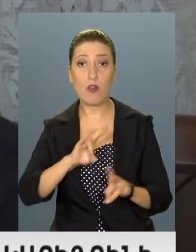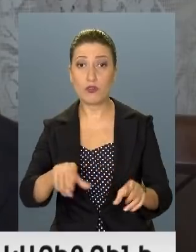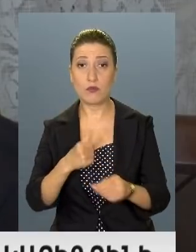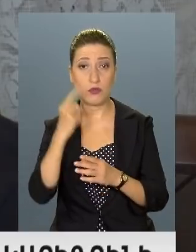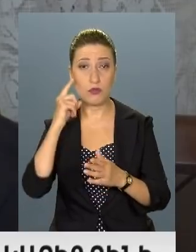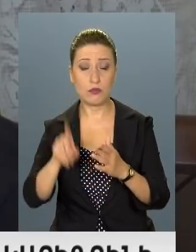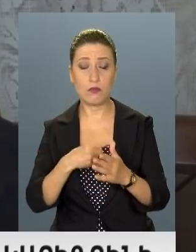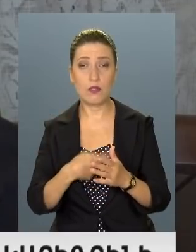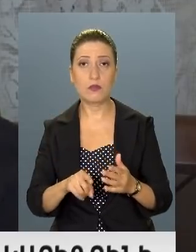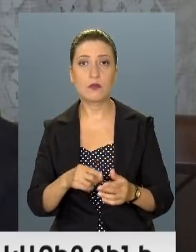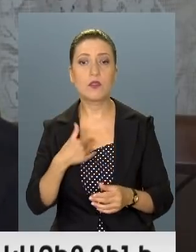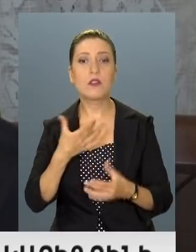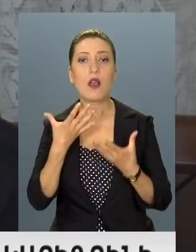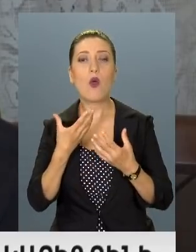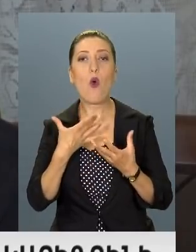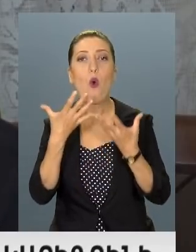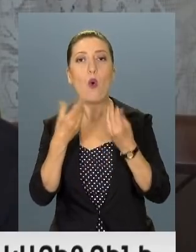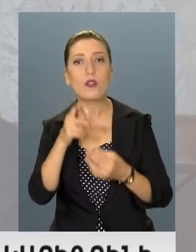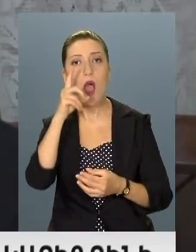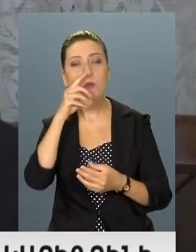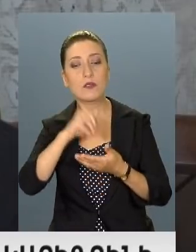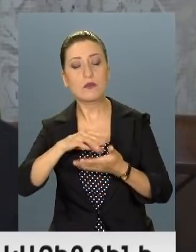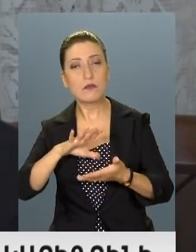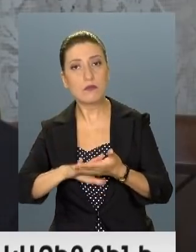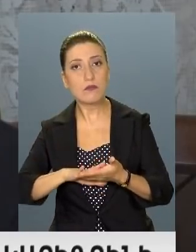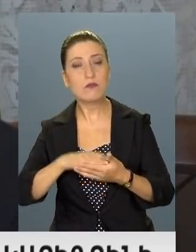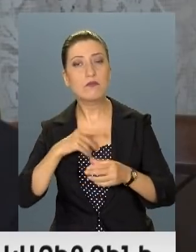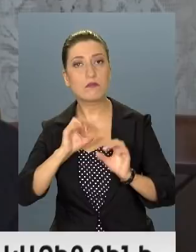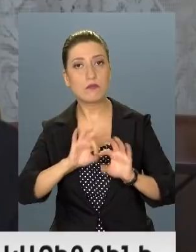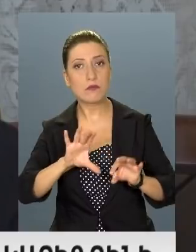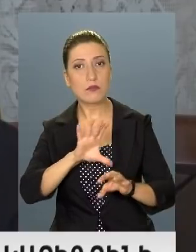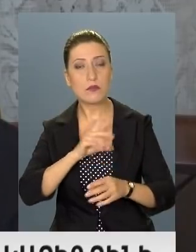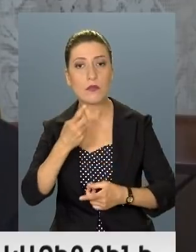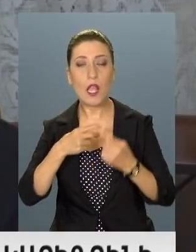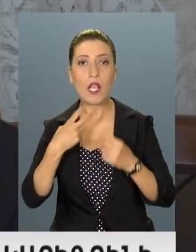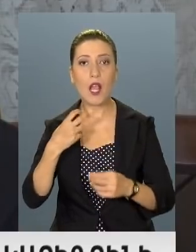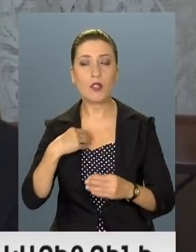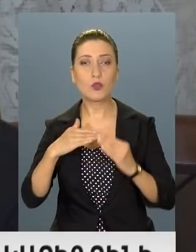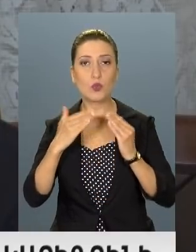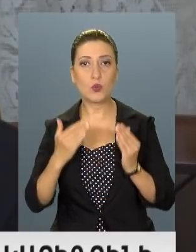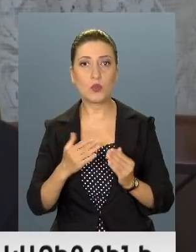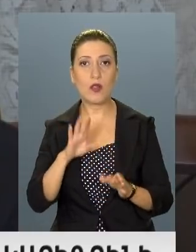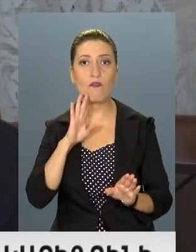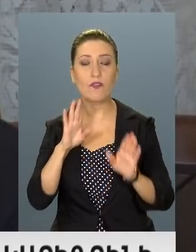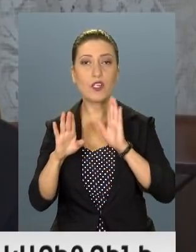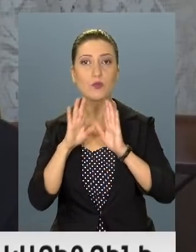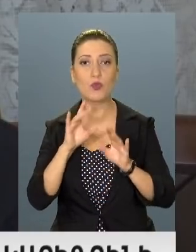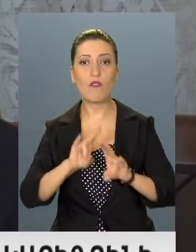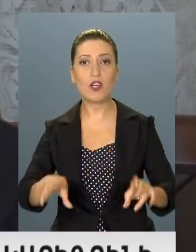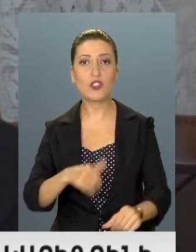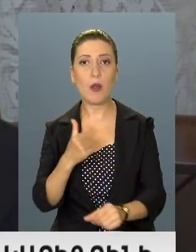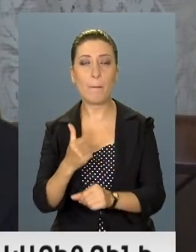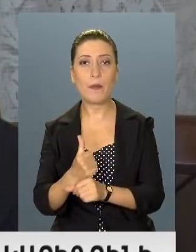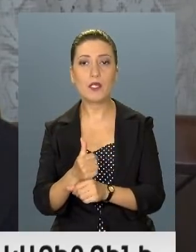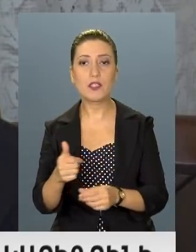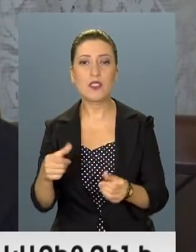օրերով նշեցի, որ այսինչ օրերին եմ բերել ցե։ Եկա տուն Facebook-ին վարչապետի